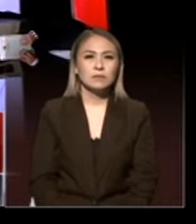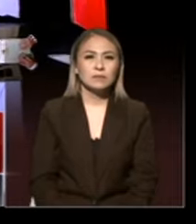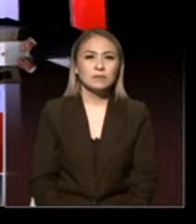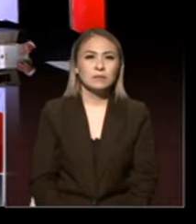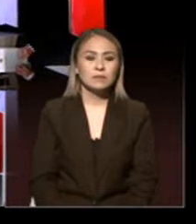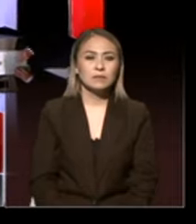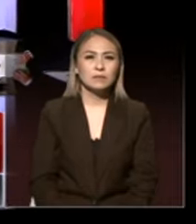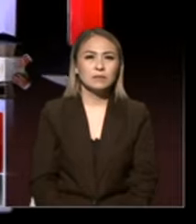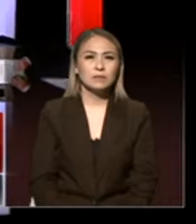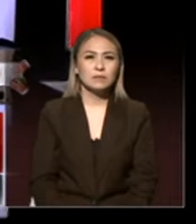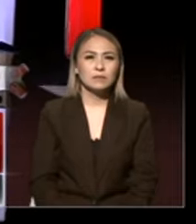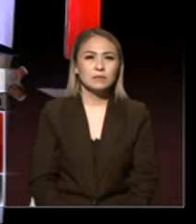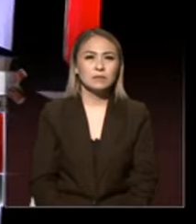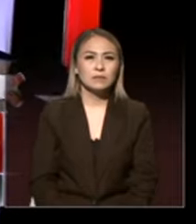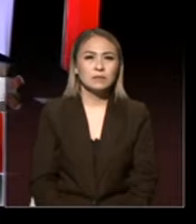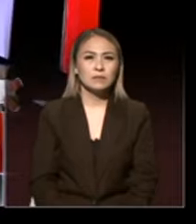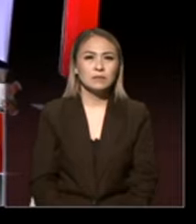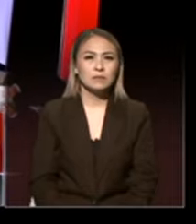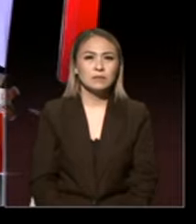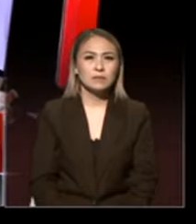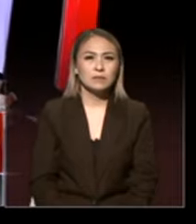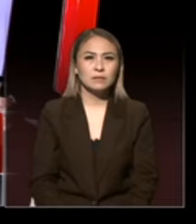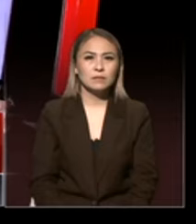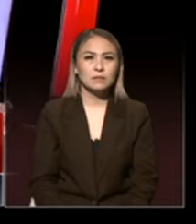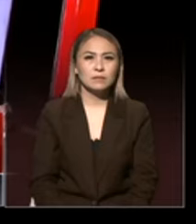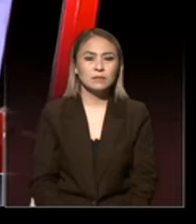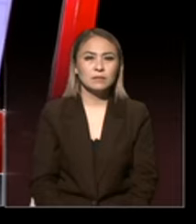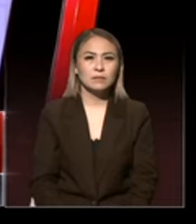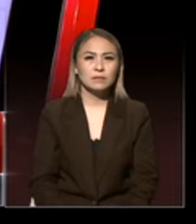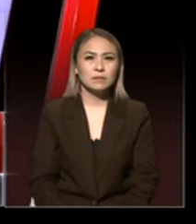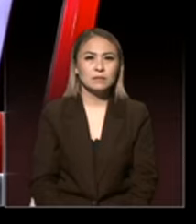Сиз байланыштасыз. Кеч жарык. Ага, байланыштамыз.